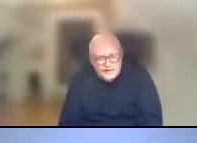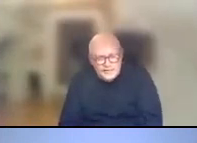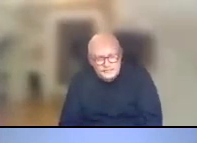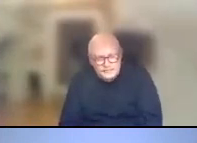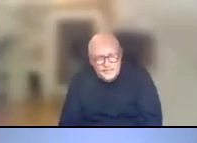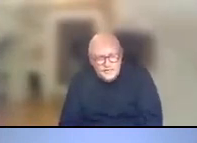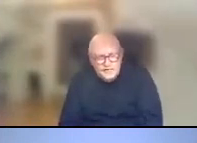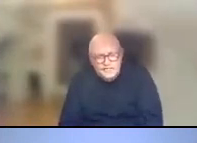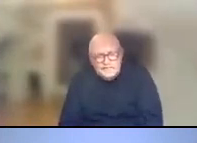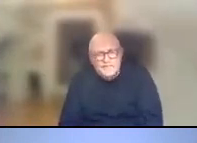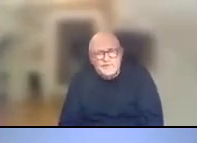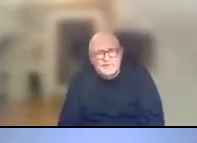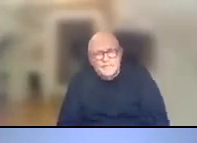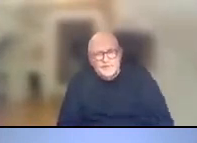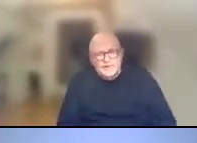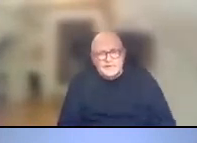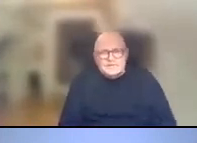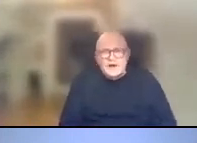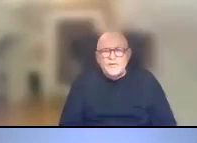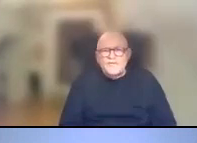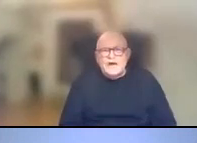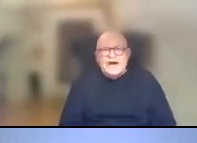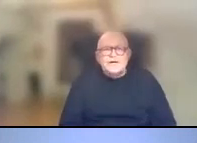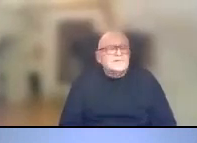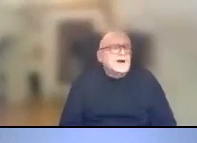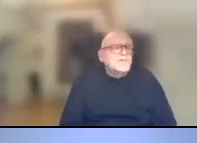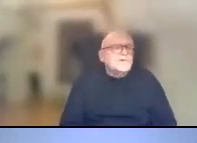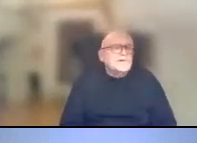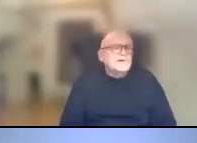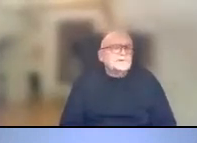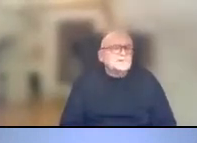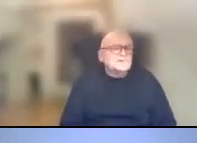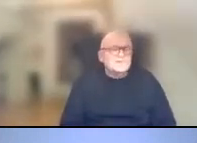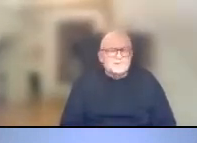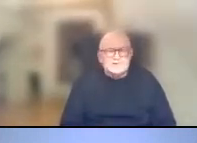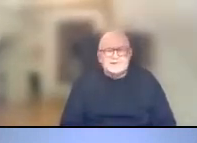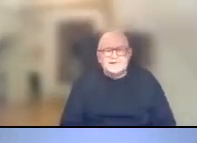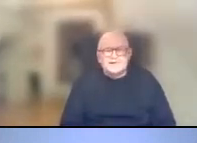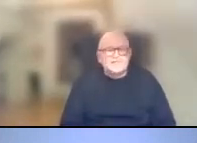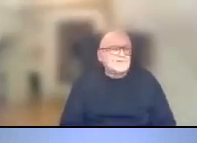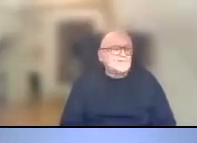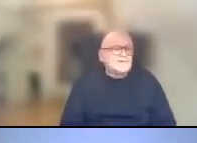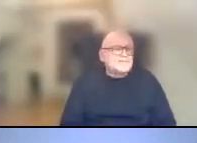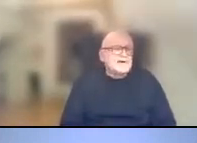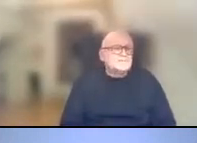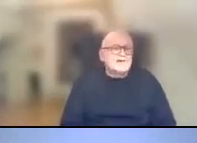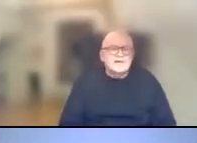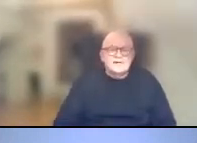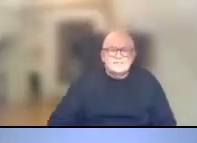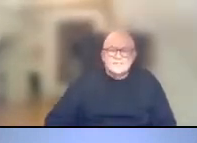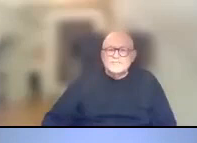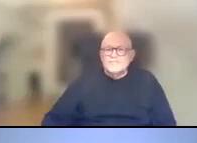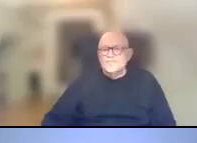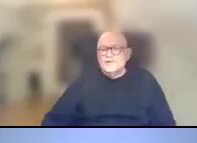Von denen wissen wir, dass auf ein aufgeklärtes Tötungsdelikt ungefähr